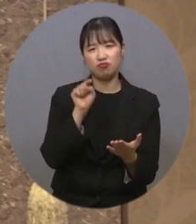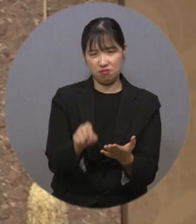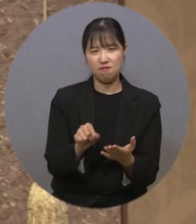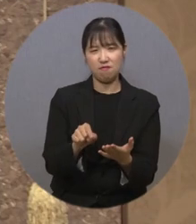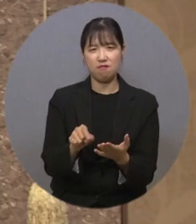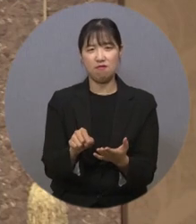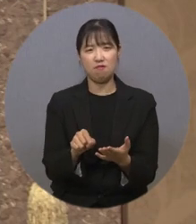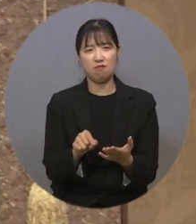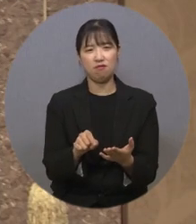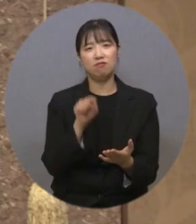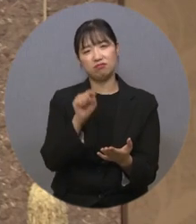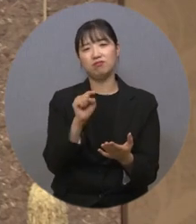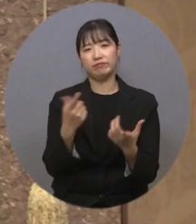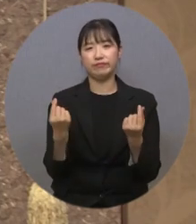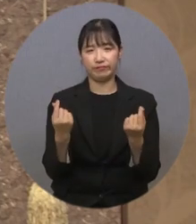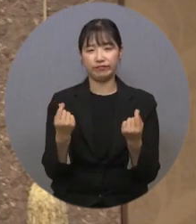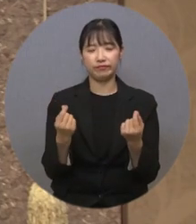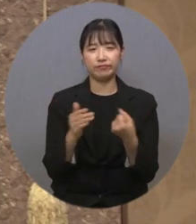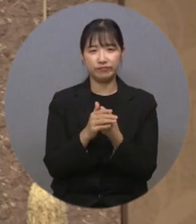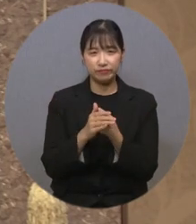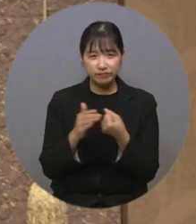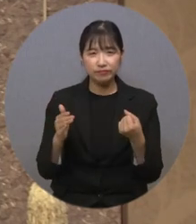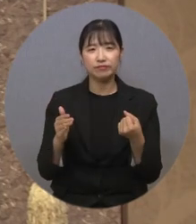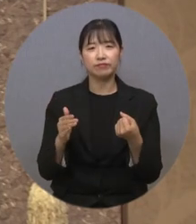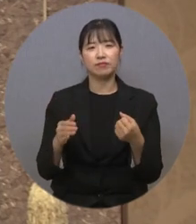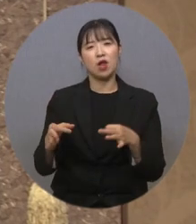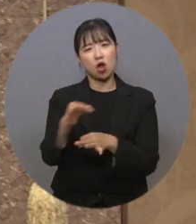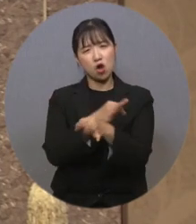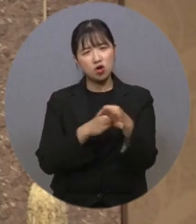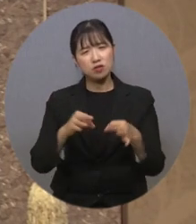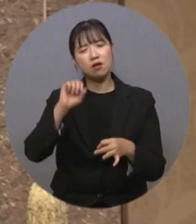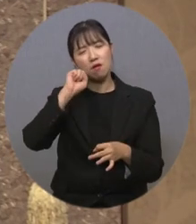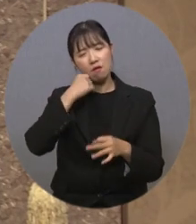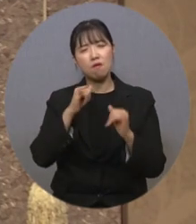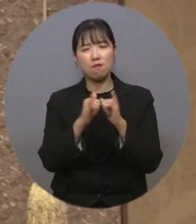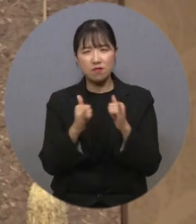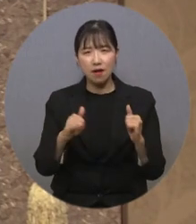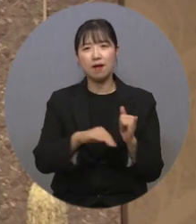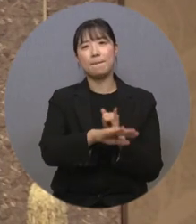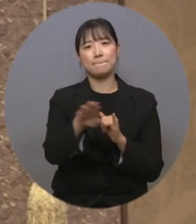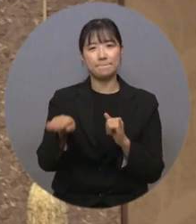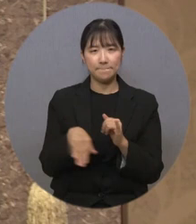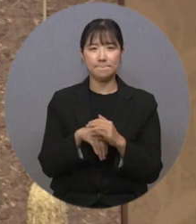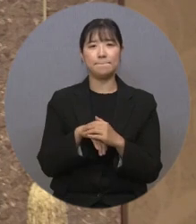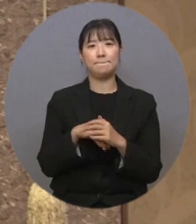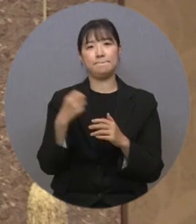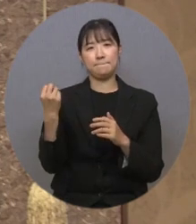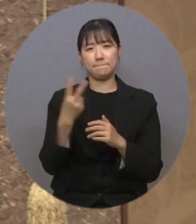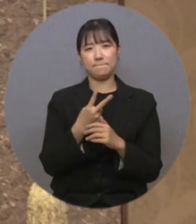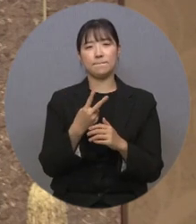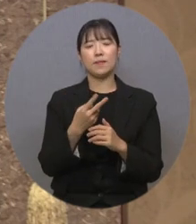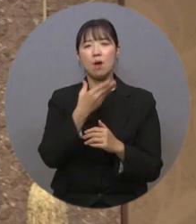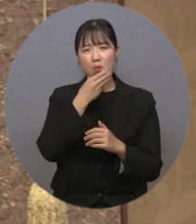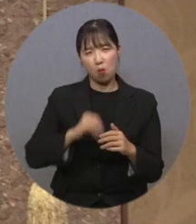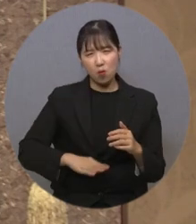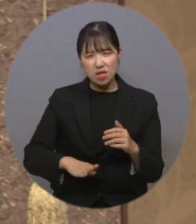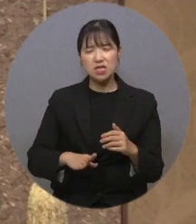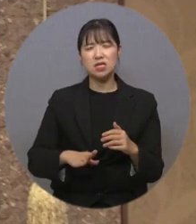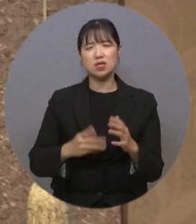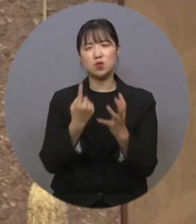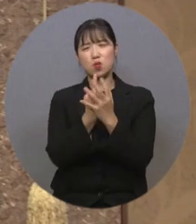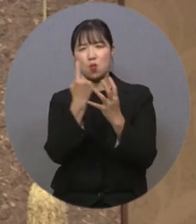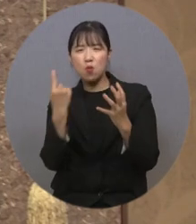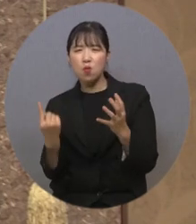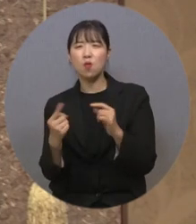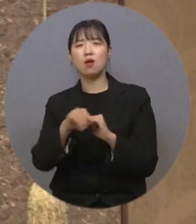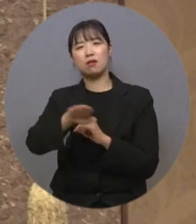것이 저는 정치라고 생각하고 있거든요. 네. 경제적으로 어려운 사람에게 또 여러 가지 복지에서 소외된